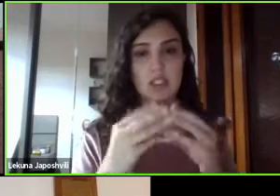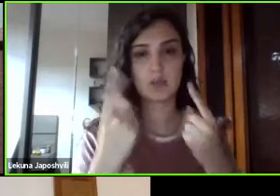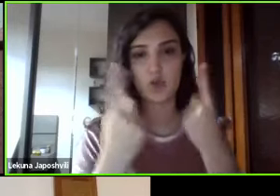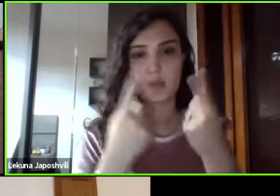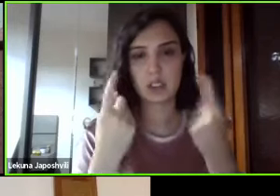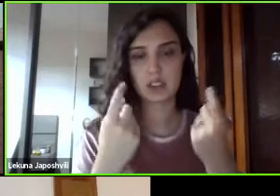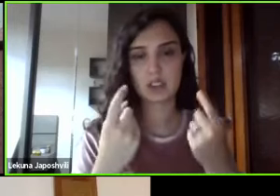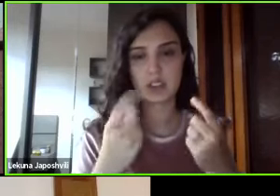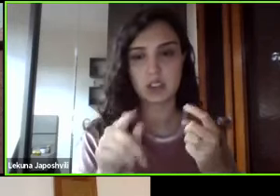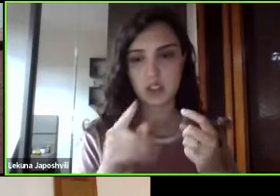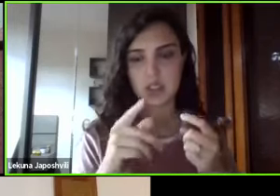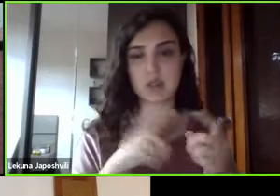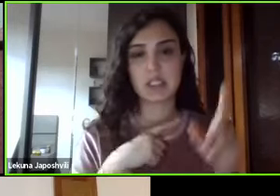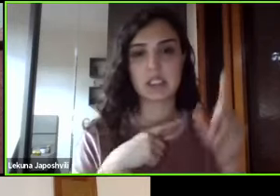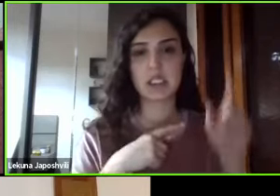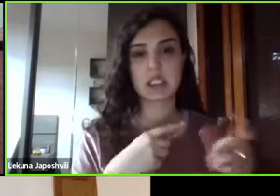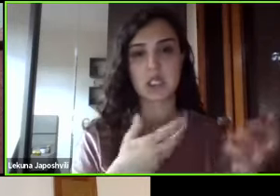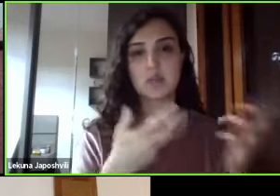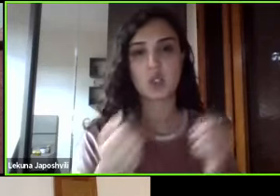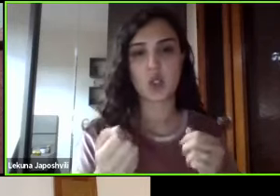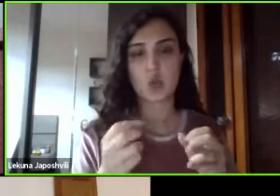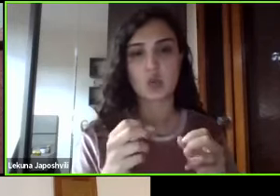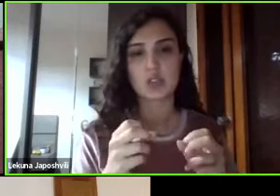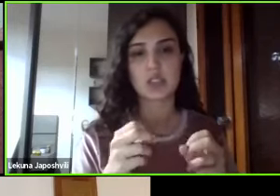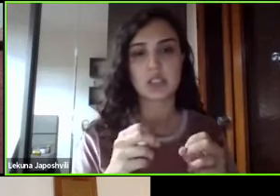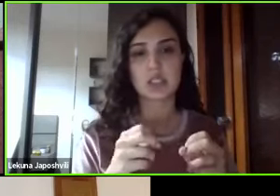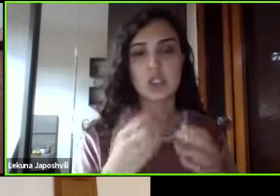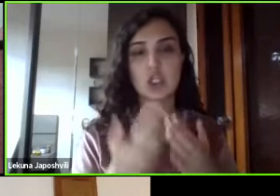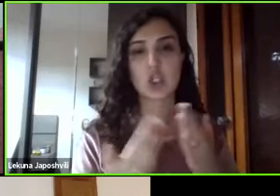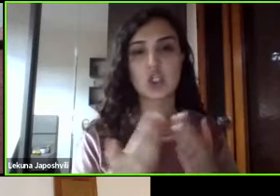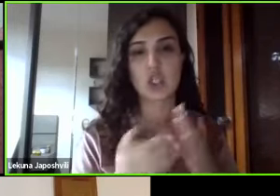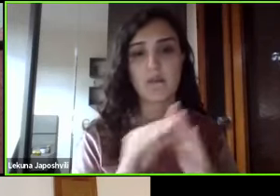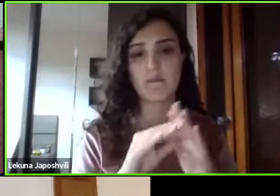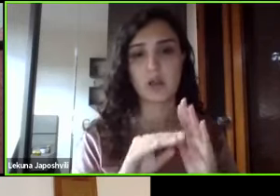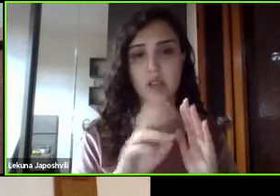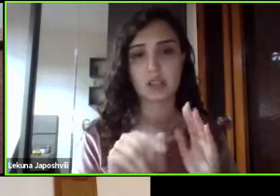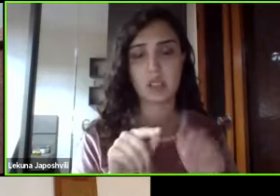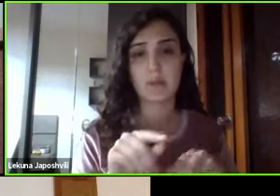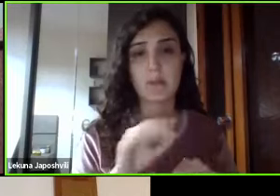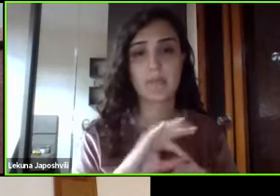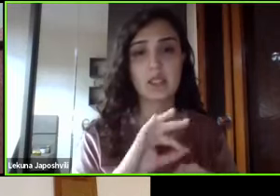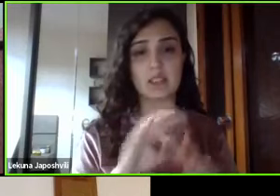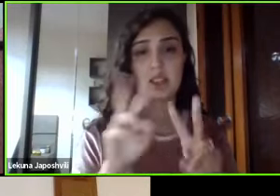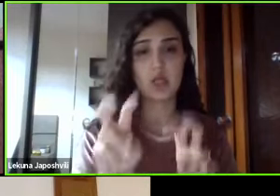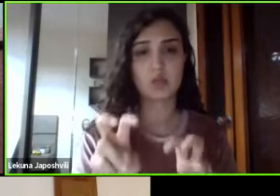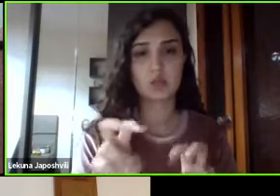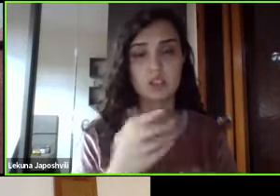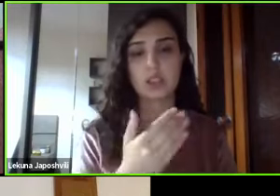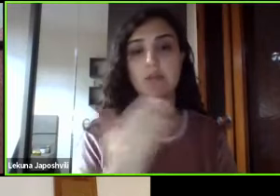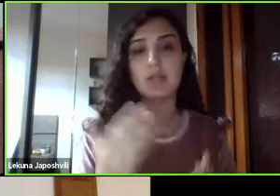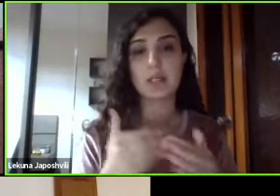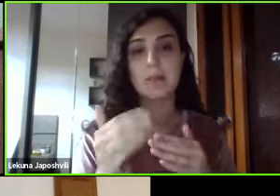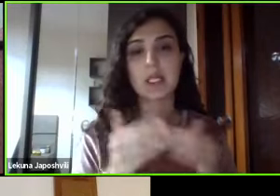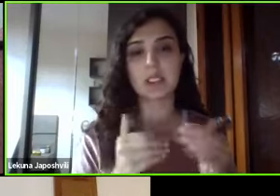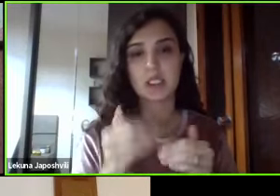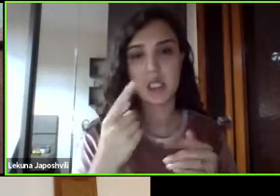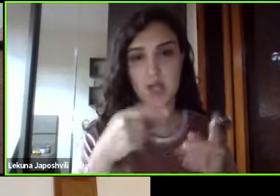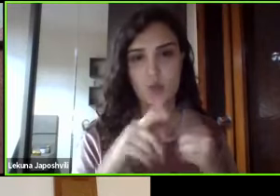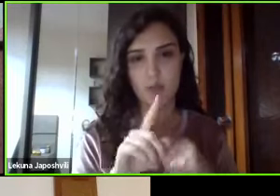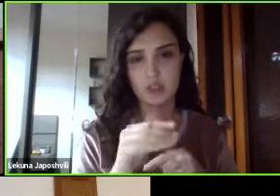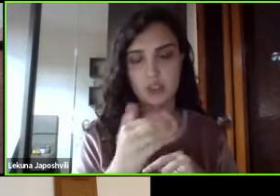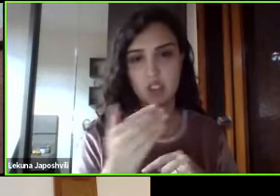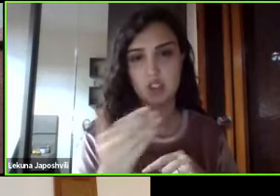დაყნობი სპეციალისტისგან მიიღო სპეციფიური რჩევა და მით უმეტეს დიაგნოზი. თქვენი პრაქტიკიდან გამომდინარე, აი